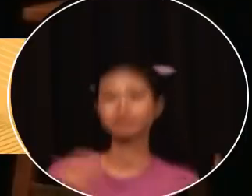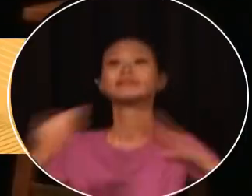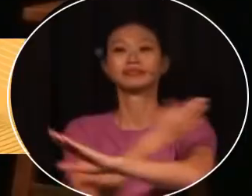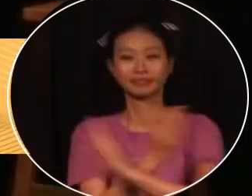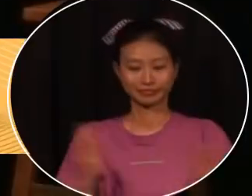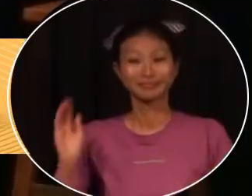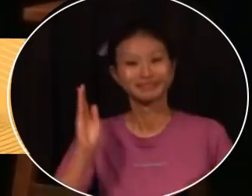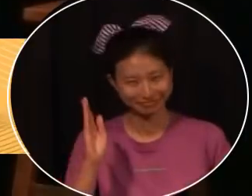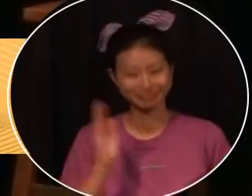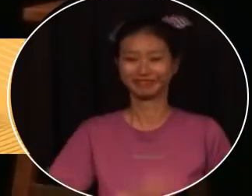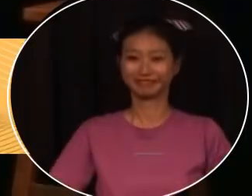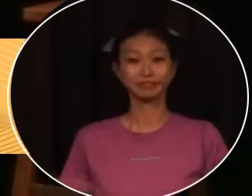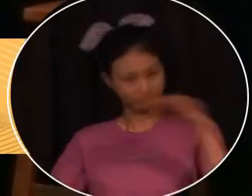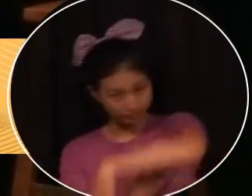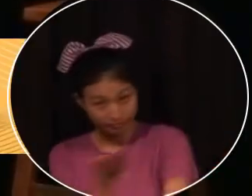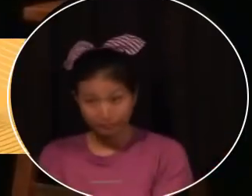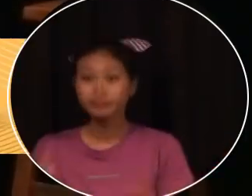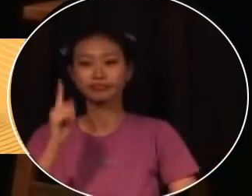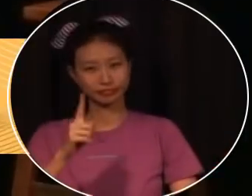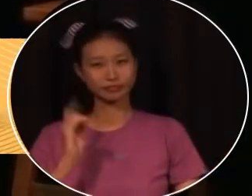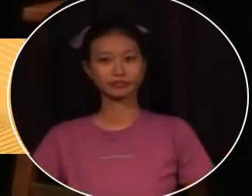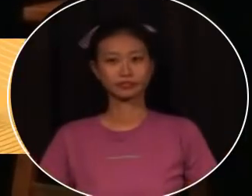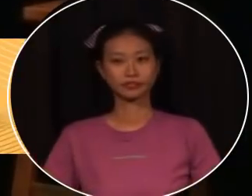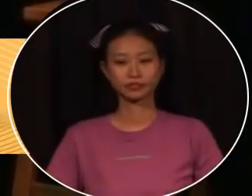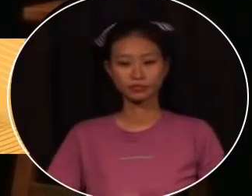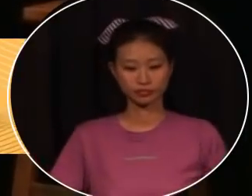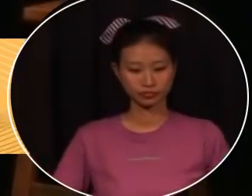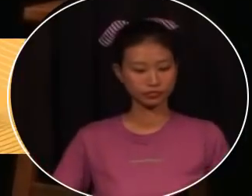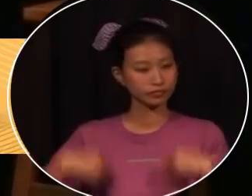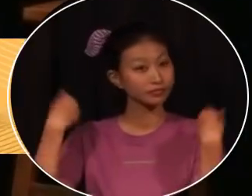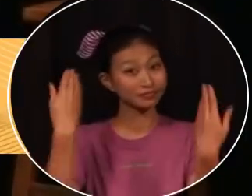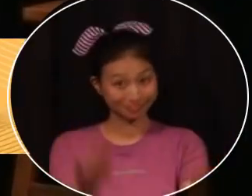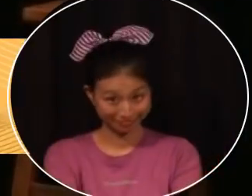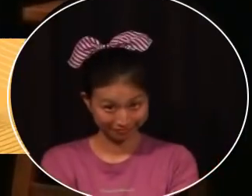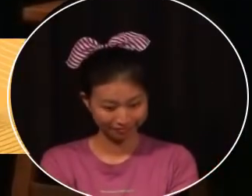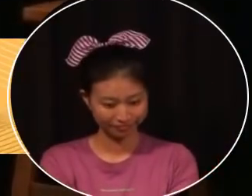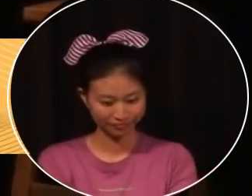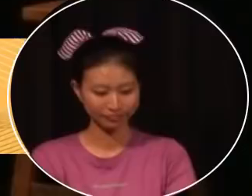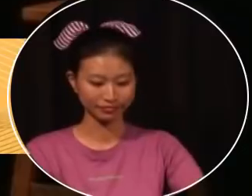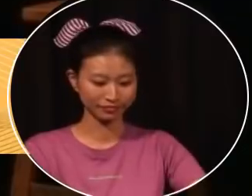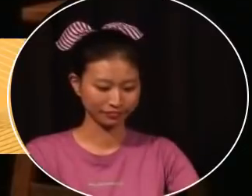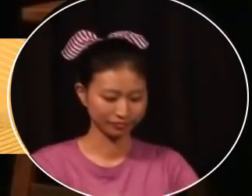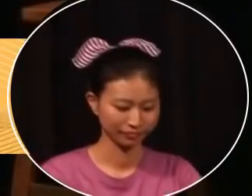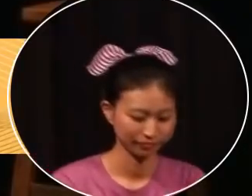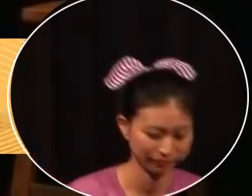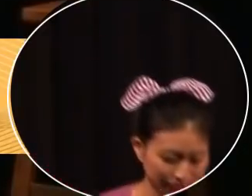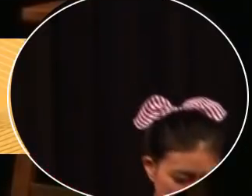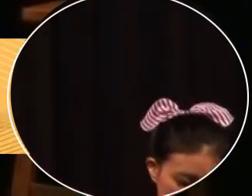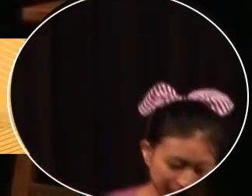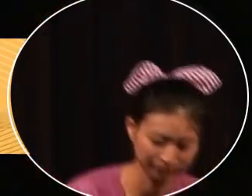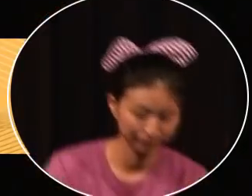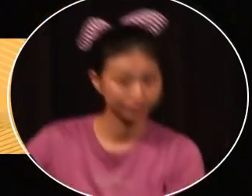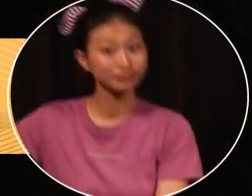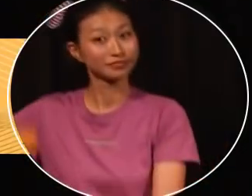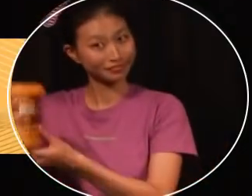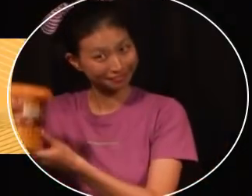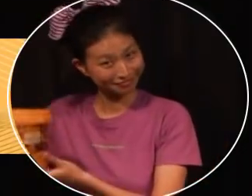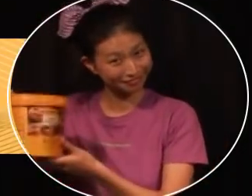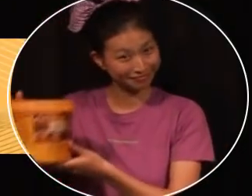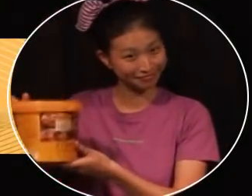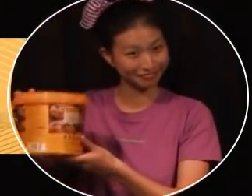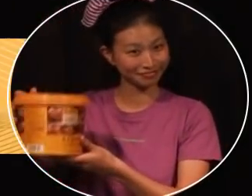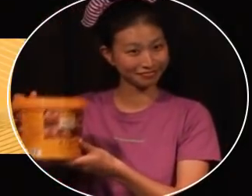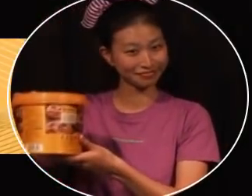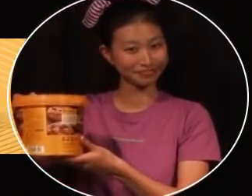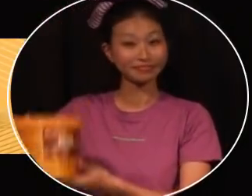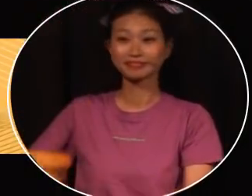台湾人就少一半 了，没有，我们再从华府拉点人进来 哦，他们也要出点力 的，他们过来。 我一人一国挖